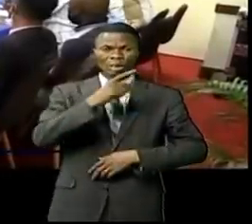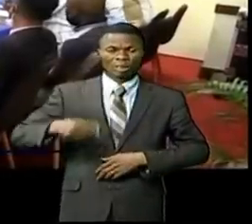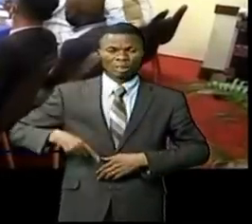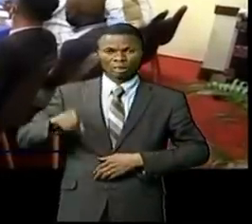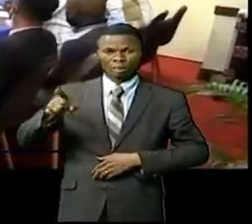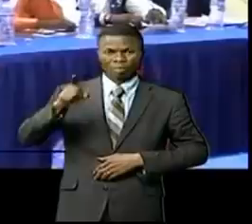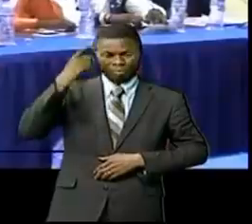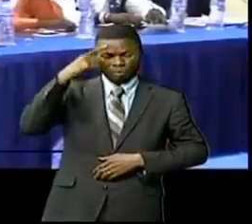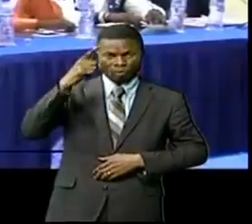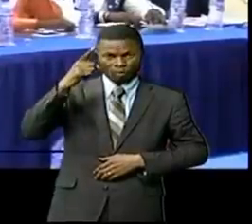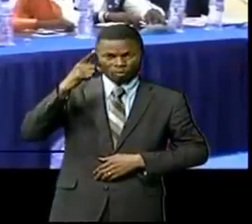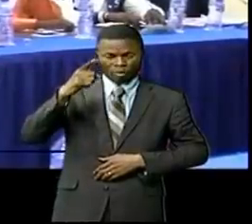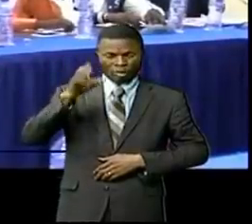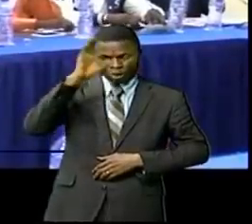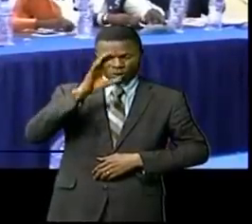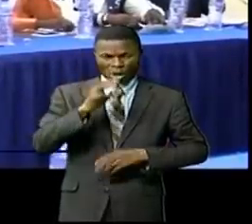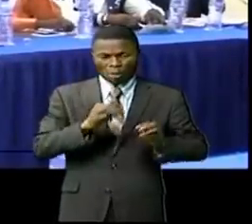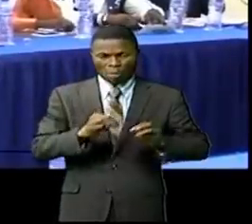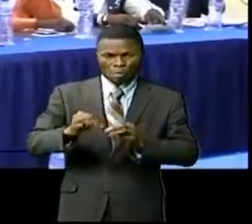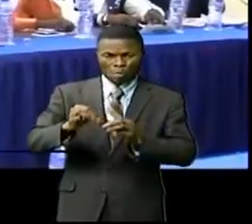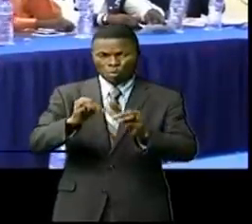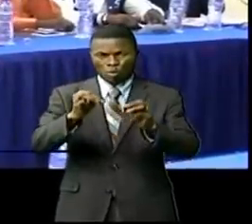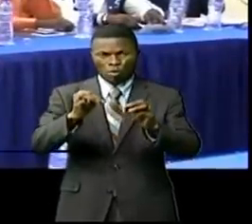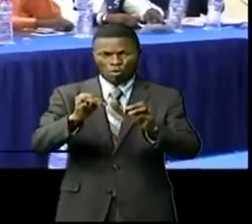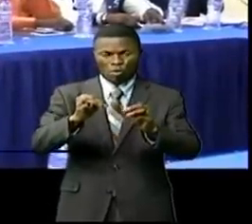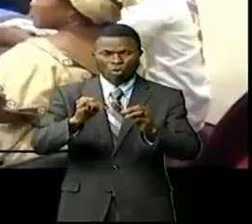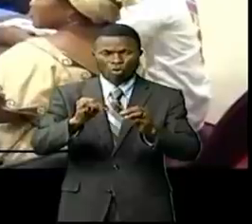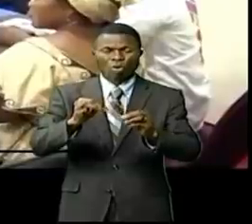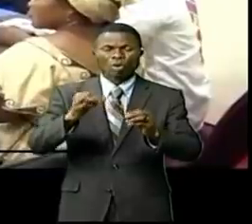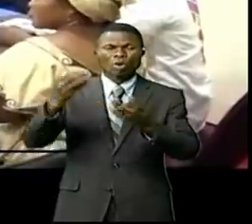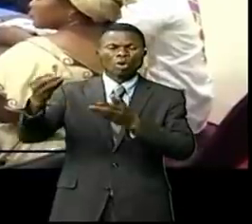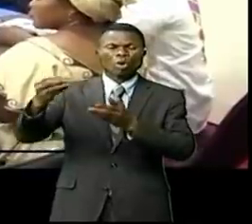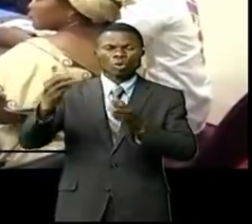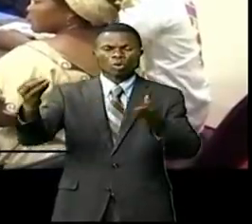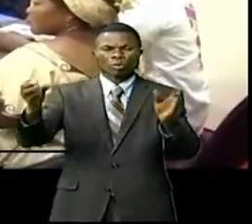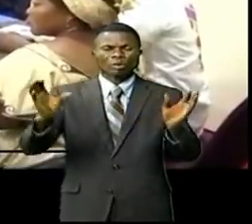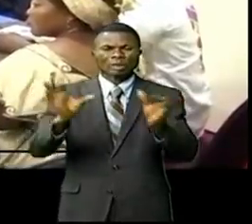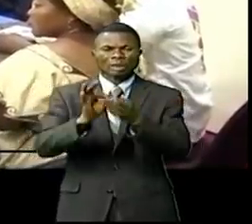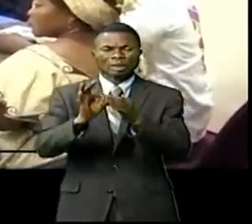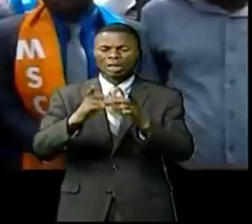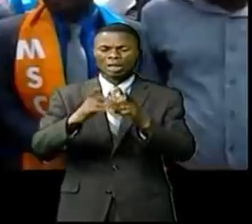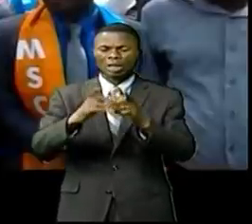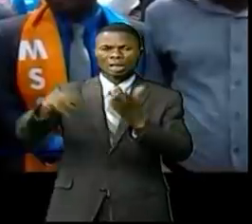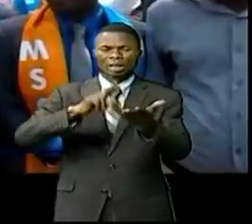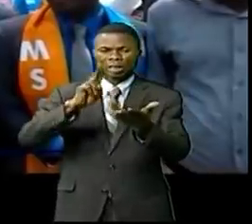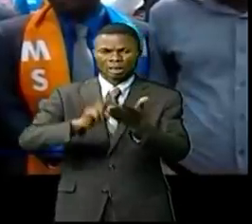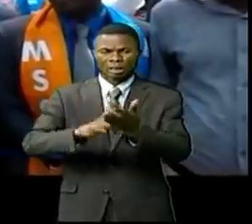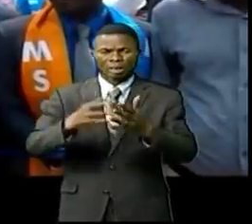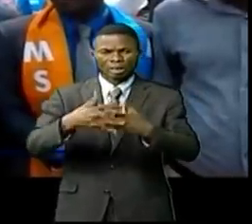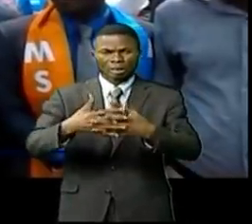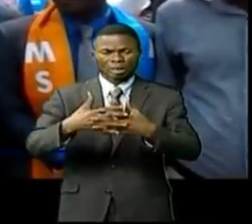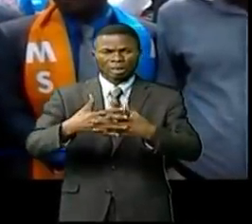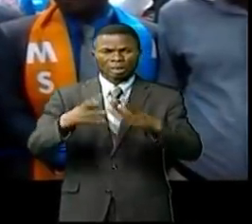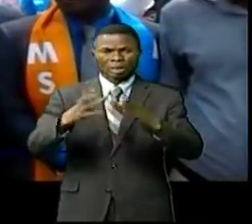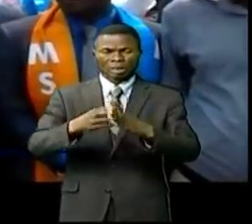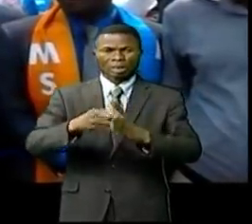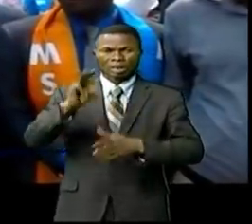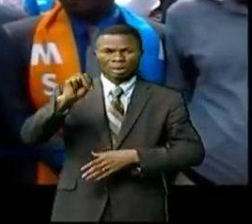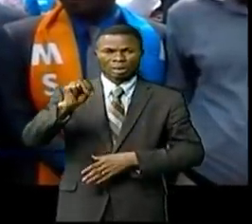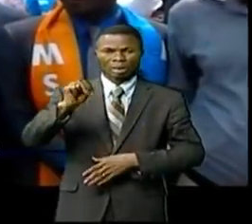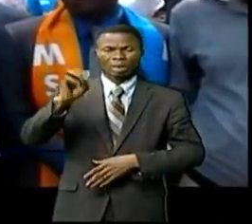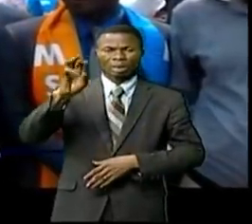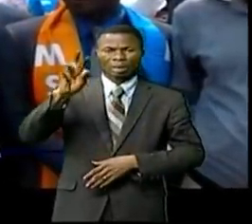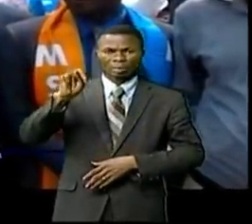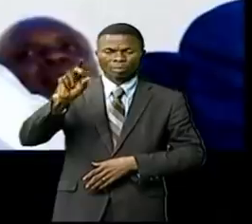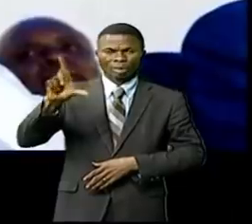pour peaufiner des stratégies dans l'optique d'une forte mobilisation avant la signature d'un partenariat avec les MSC de